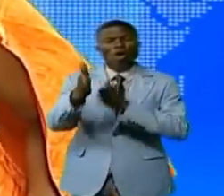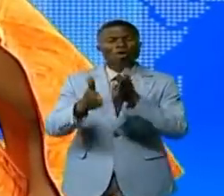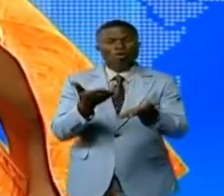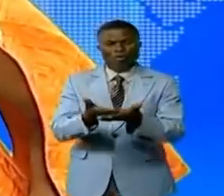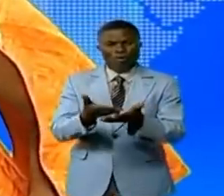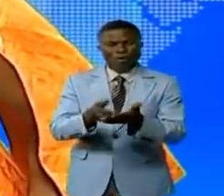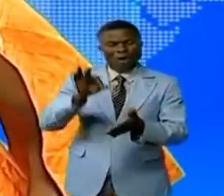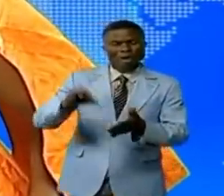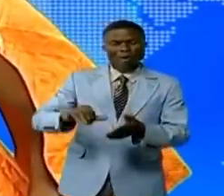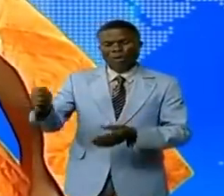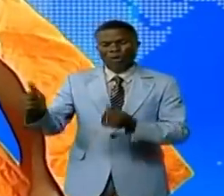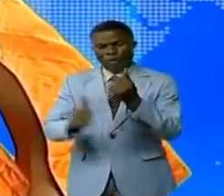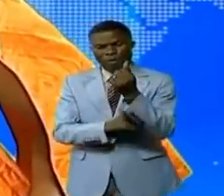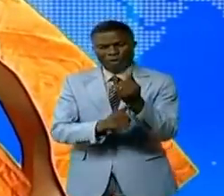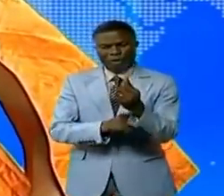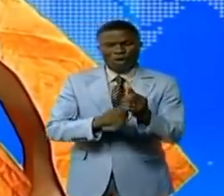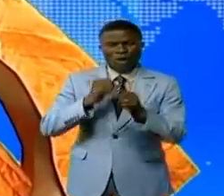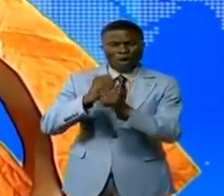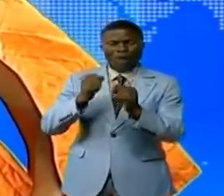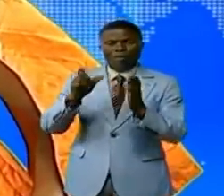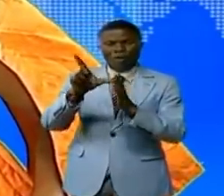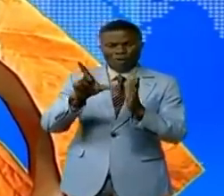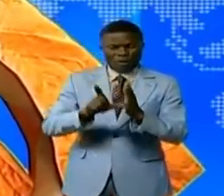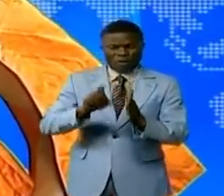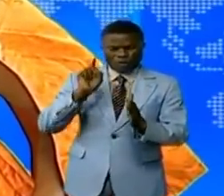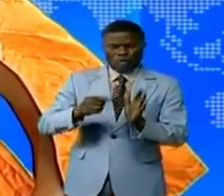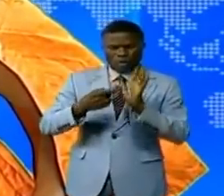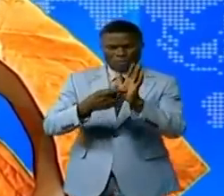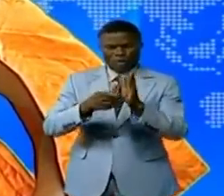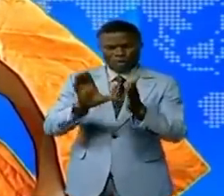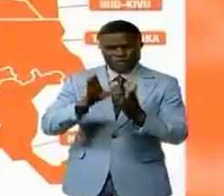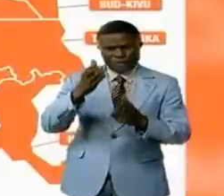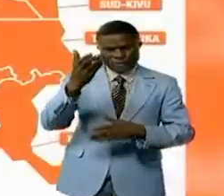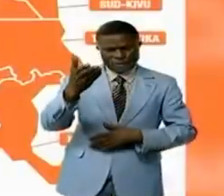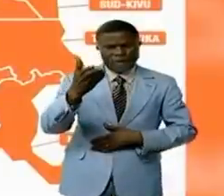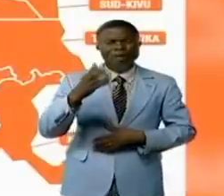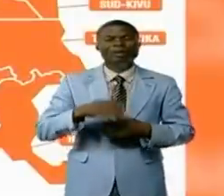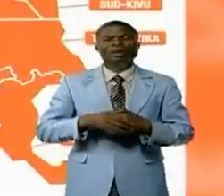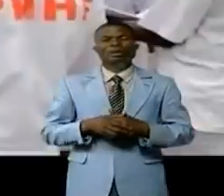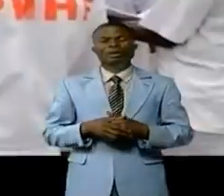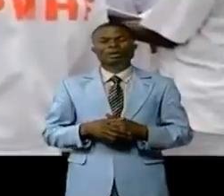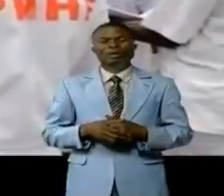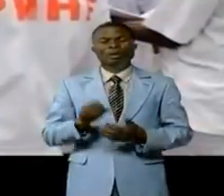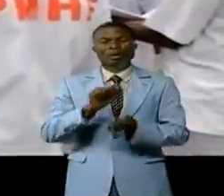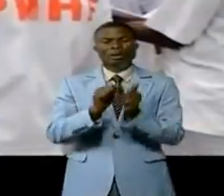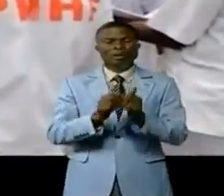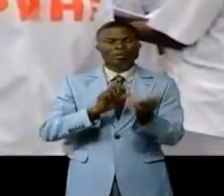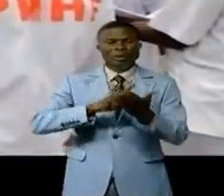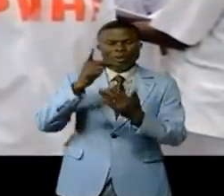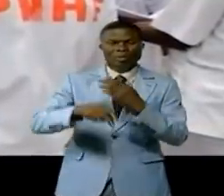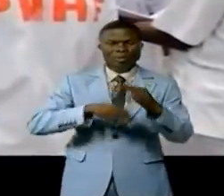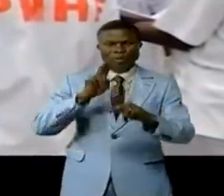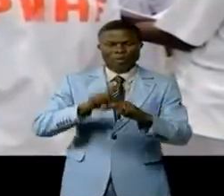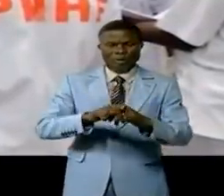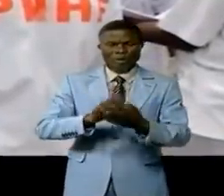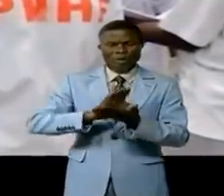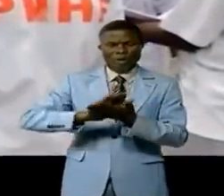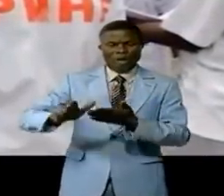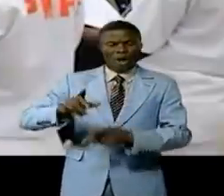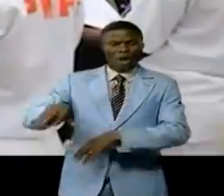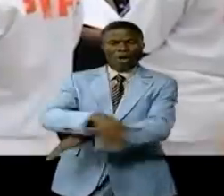des individus. La force de la loi doit sévir. Edith Chala nous en parle. La situation au programme national de l'hygiène aux